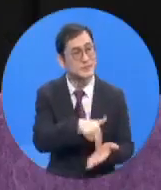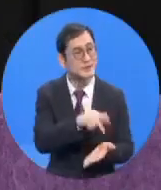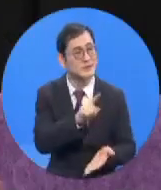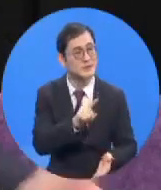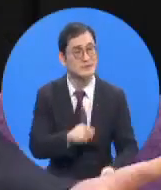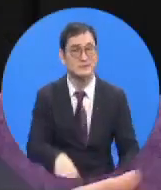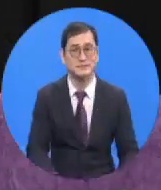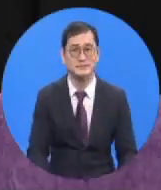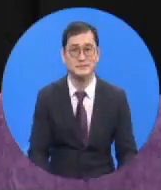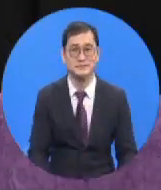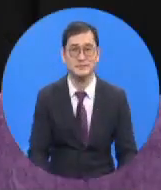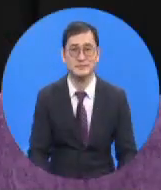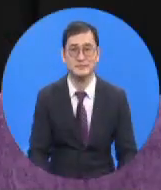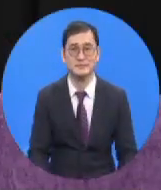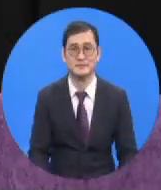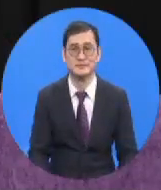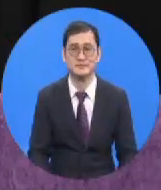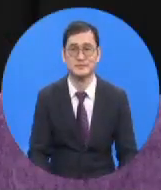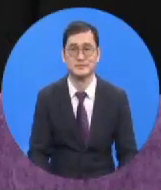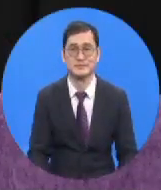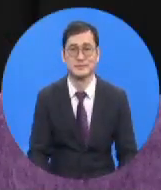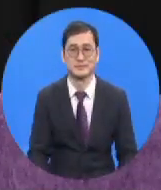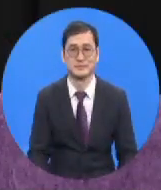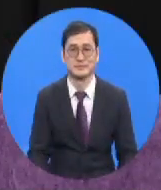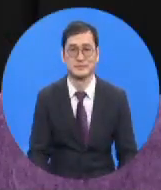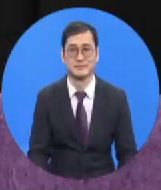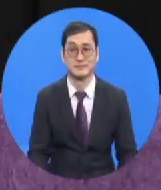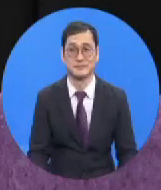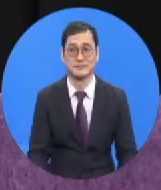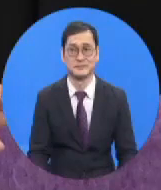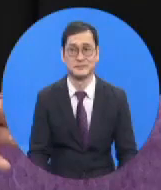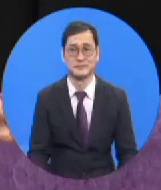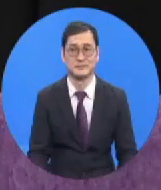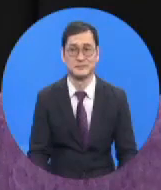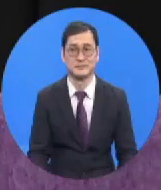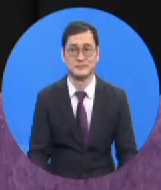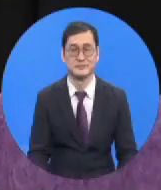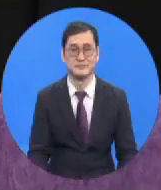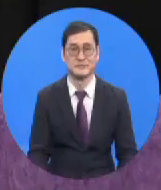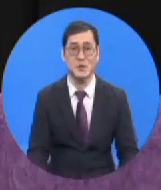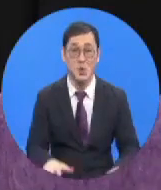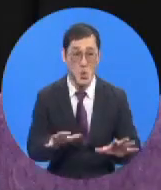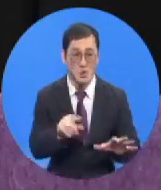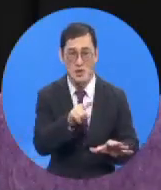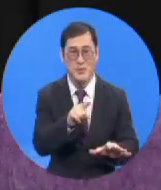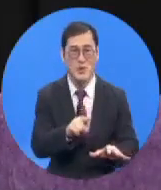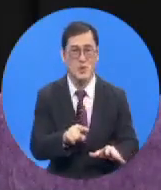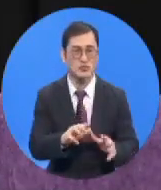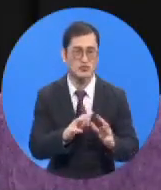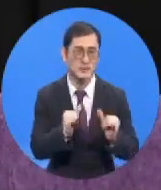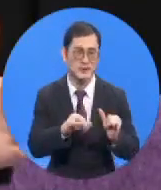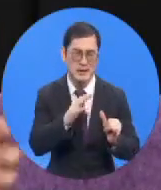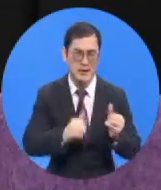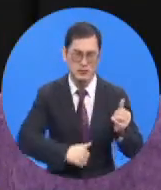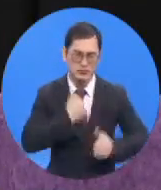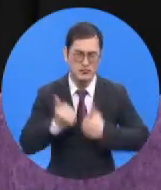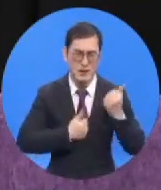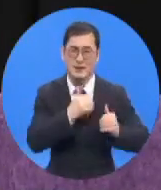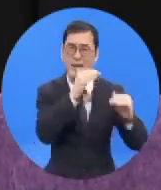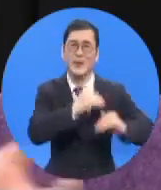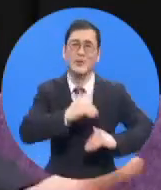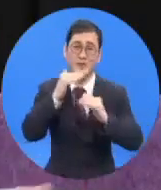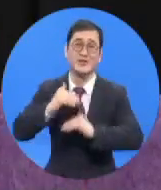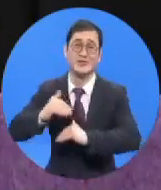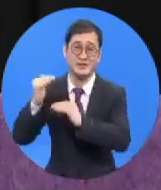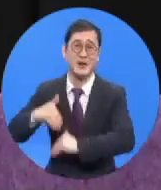그러니까 우리 윤태곤 실장님 말씀에 저도 똑같은 생각을 하고 있었거든요. 예, 오늘 받은 예. 주제가 예, 그런 갈등이 있죠. 있구나라는 관통한다는 생각을